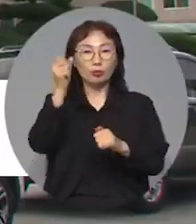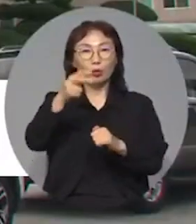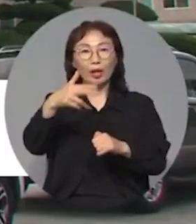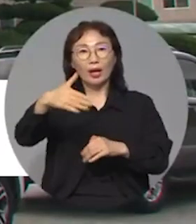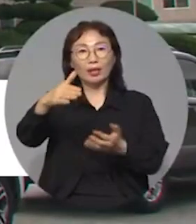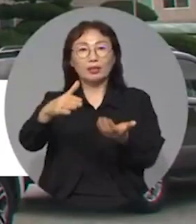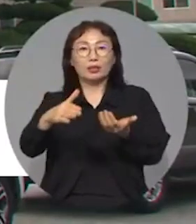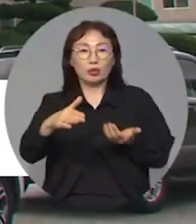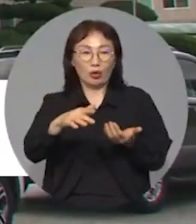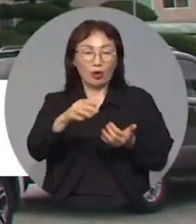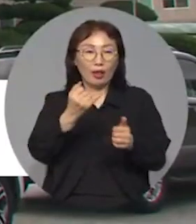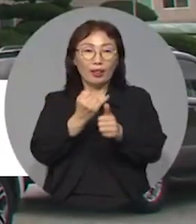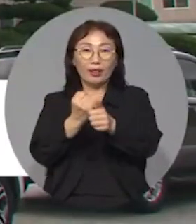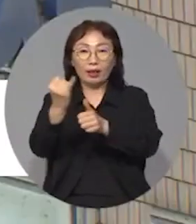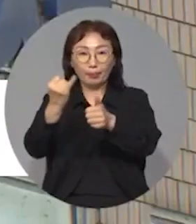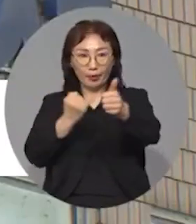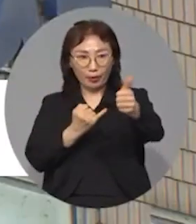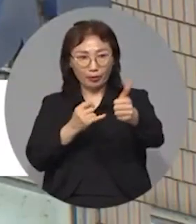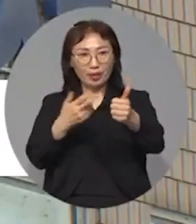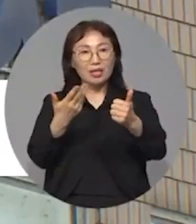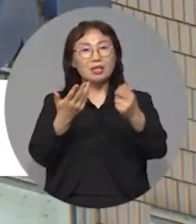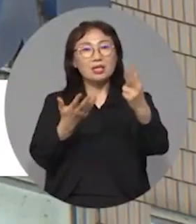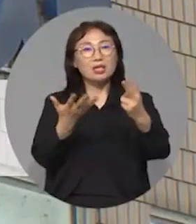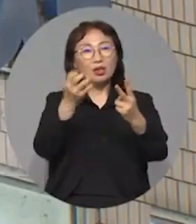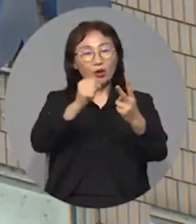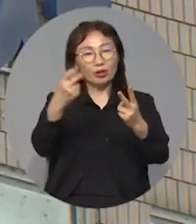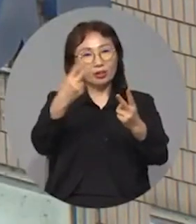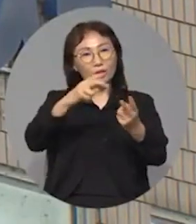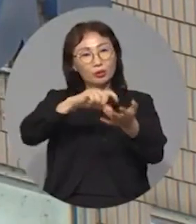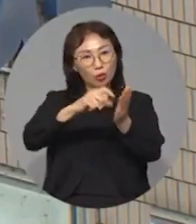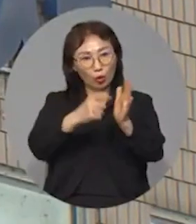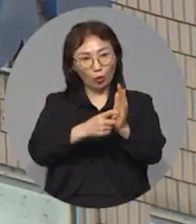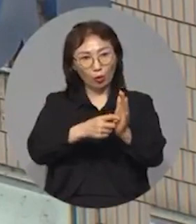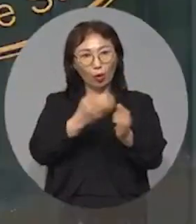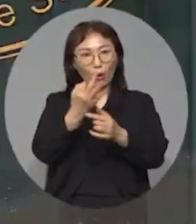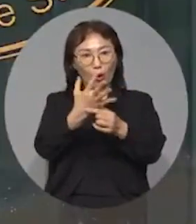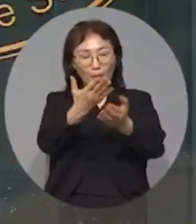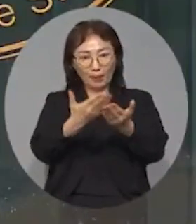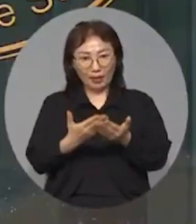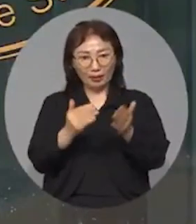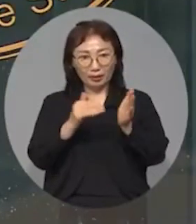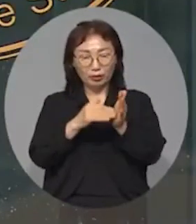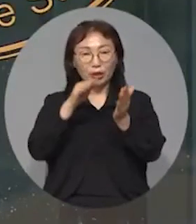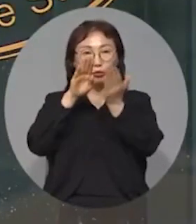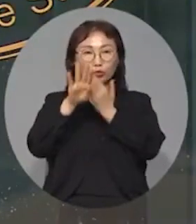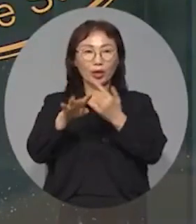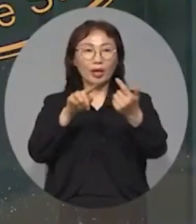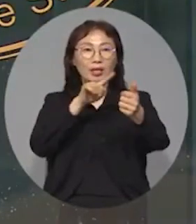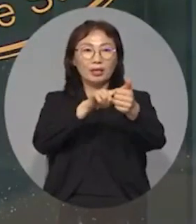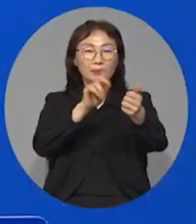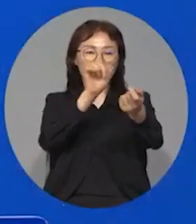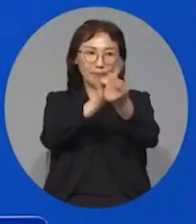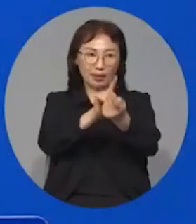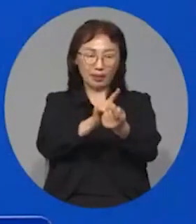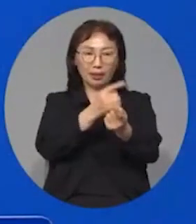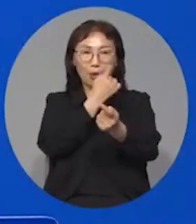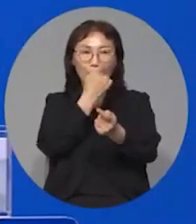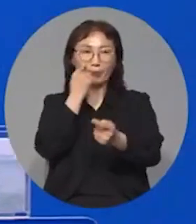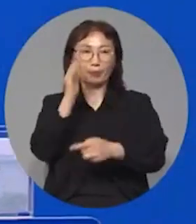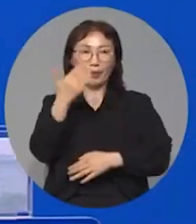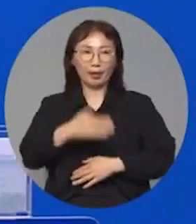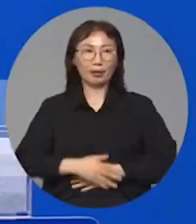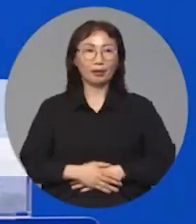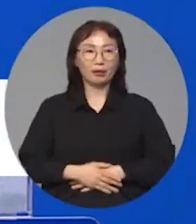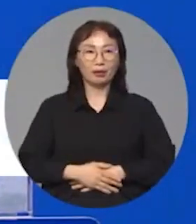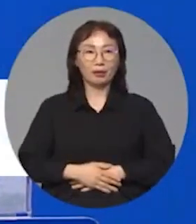전 남편으로부터 2억 2천만 원의 현금을 받은 뒤 피의자를 만난 정황이 확인된 겁니다. 부동산